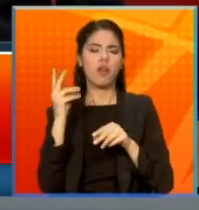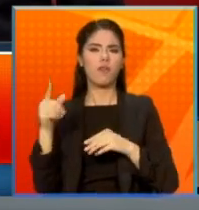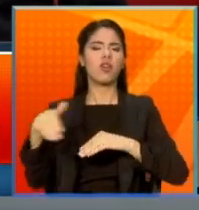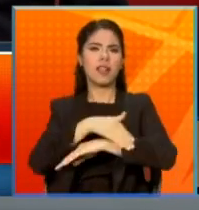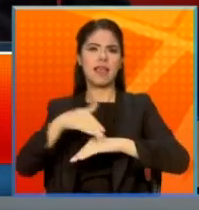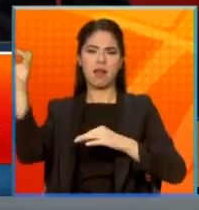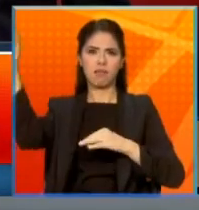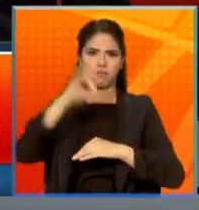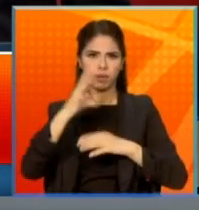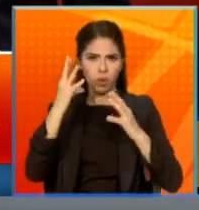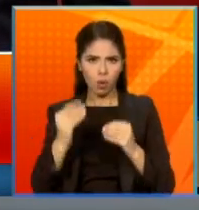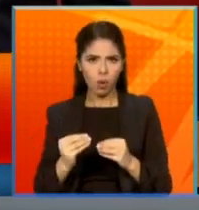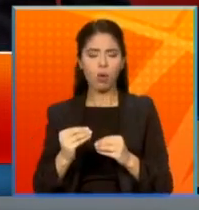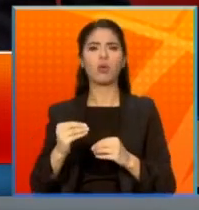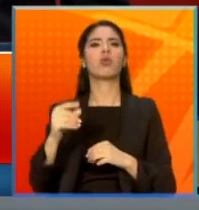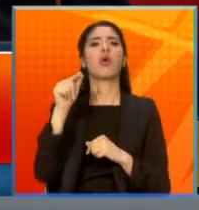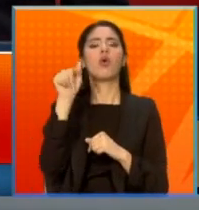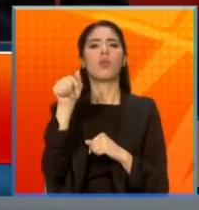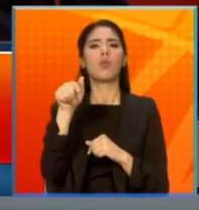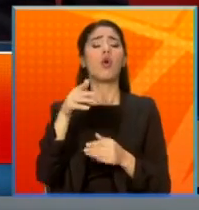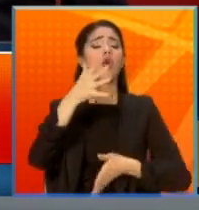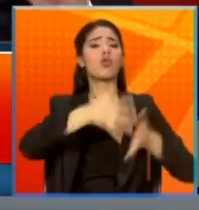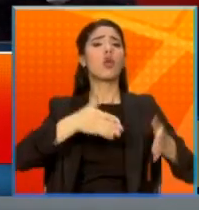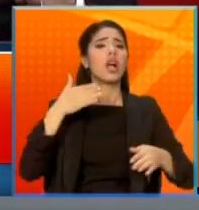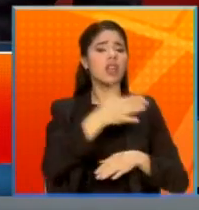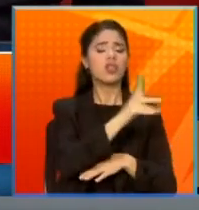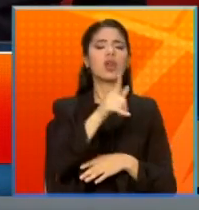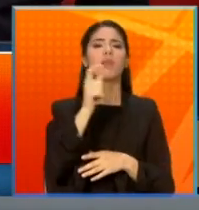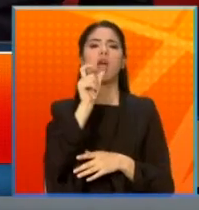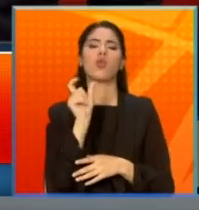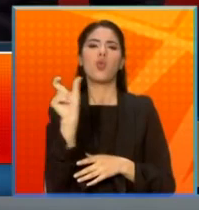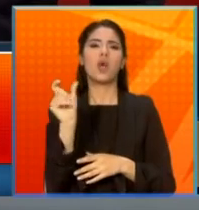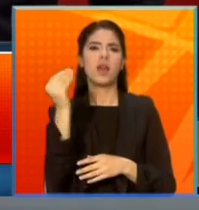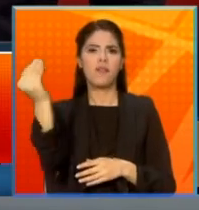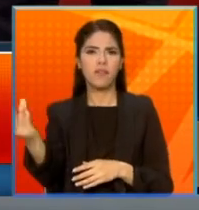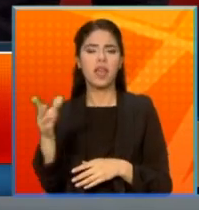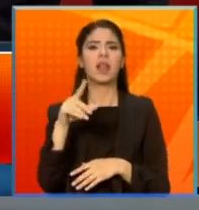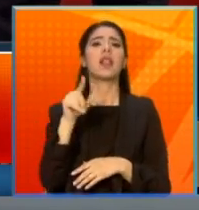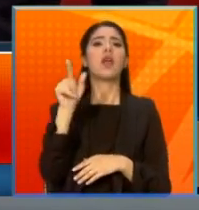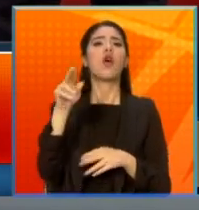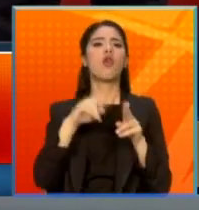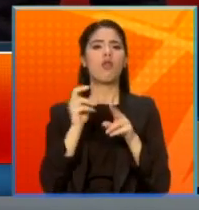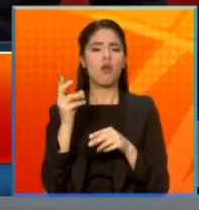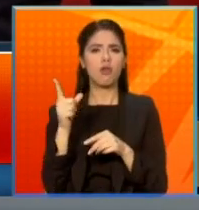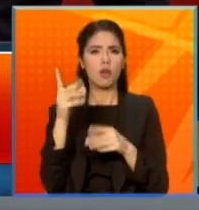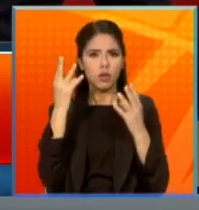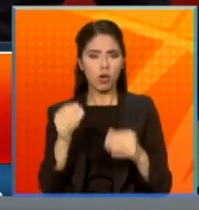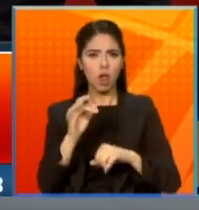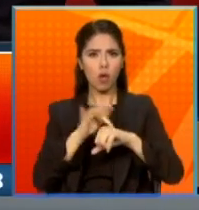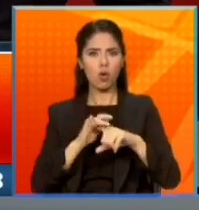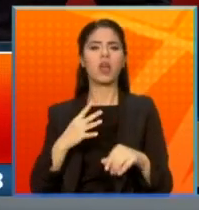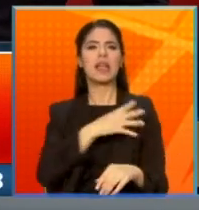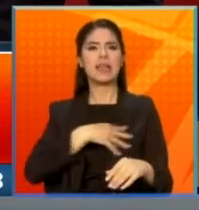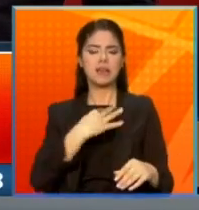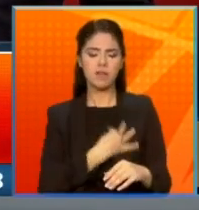ulaşmıştı biliyorsunuz. Ülkede bugün sokağa çıkmayın uyarısı yapıldı 11 eyalet için. Koronavirüs görülen ülkelere Hırvatistan